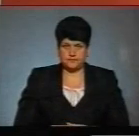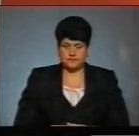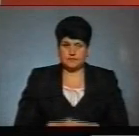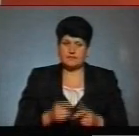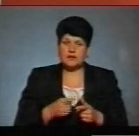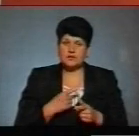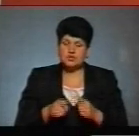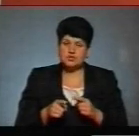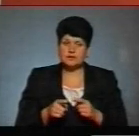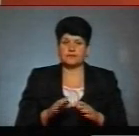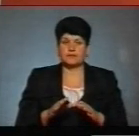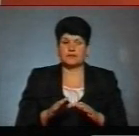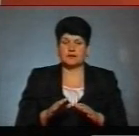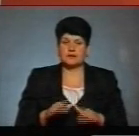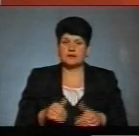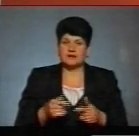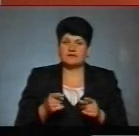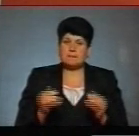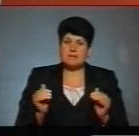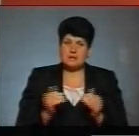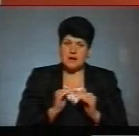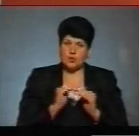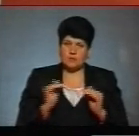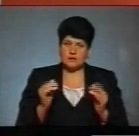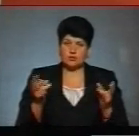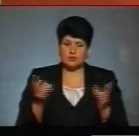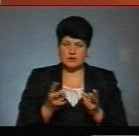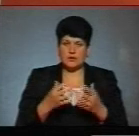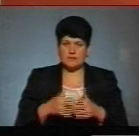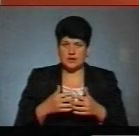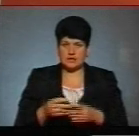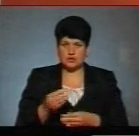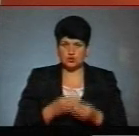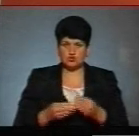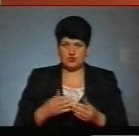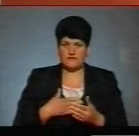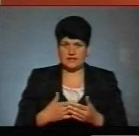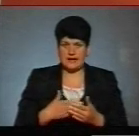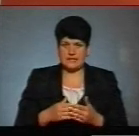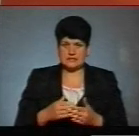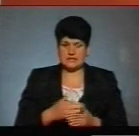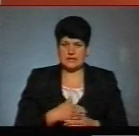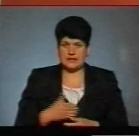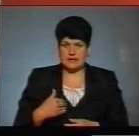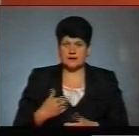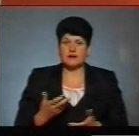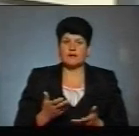Чи поставили ви якусь мінімальну планку необхідності апаратів для штучної вентиляції легень? Тобто, яка вона має